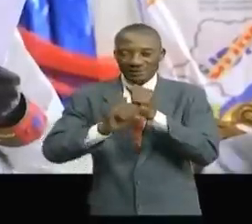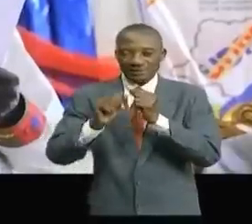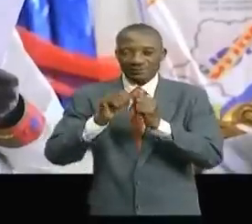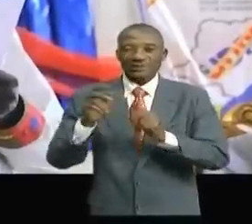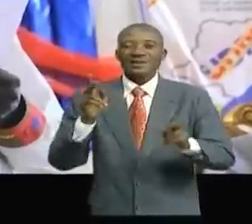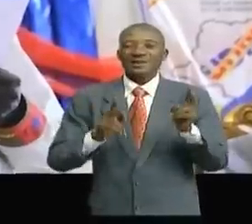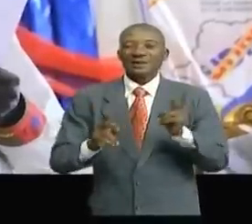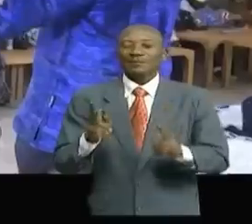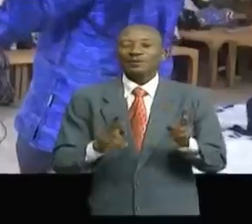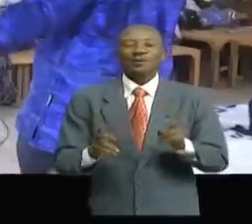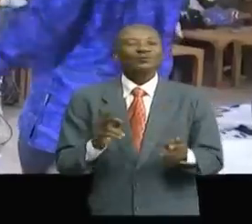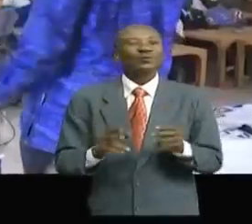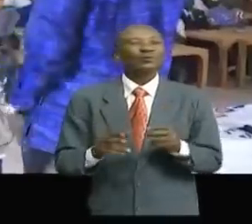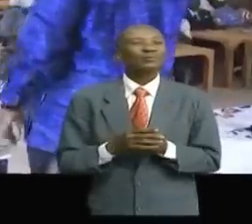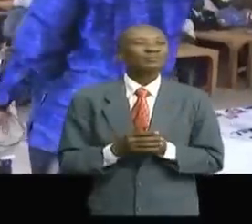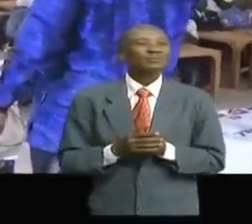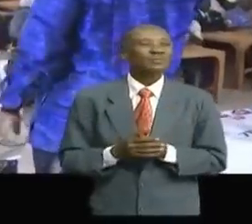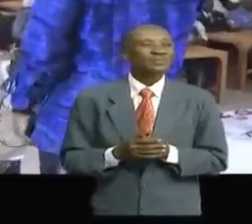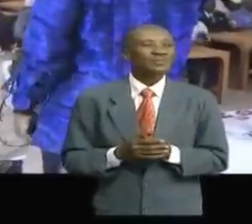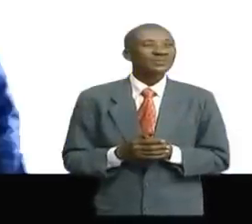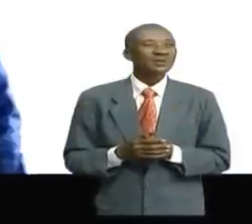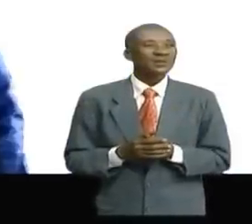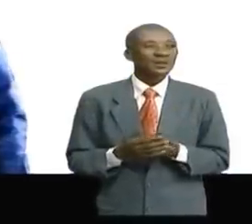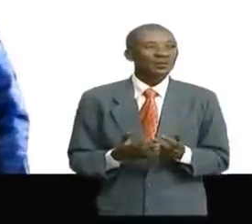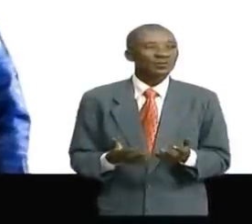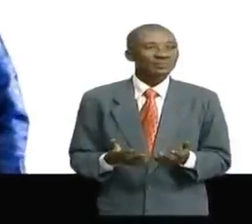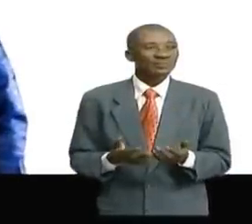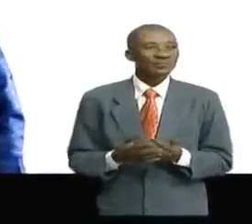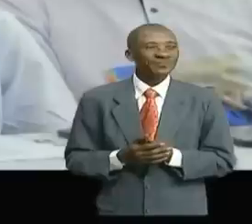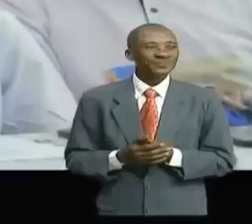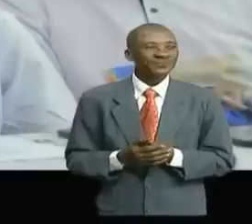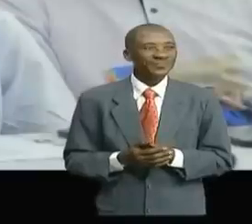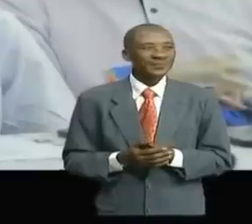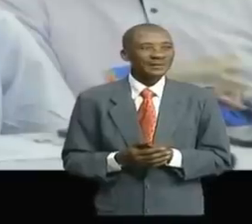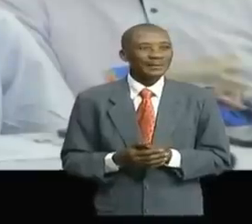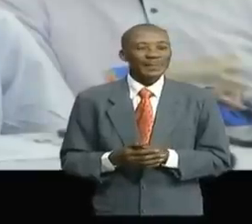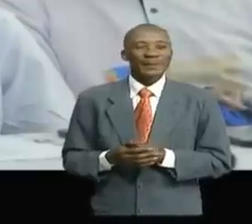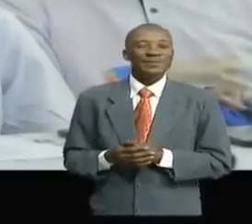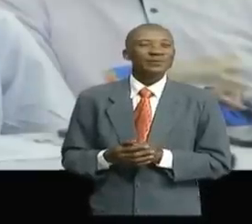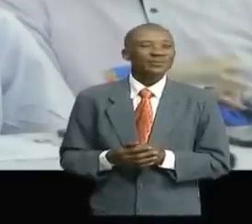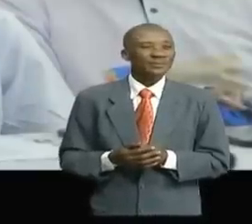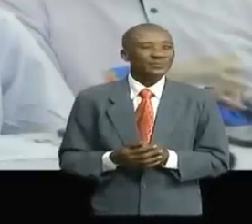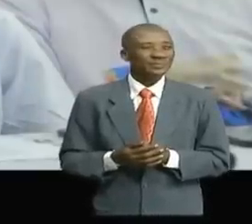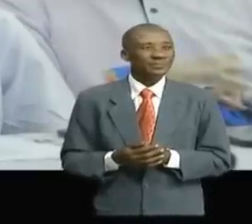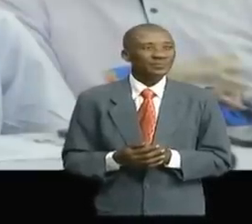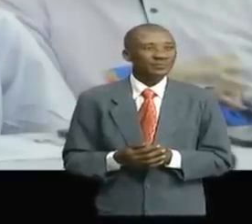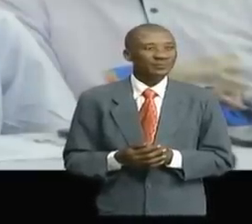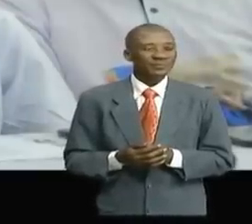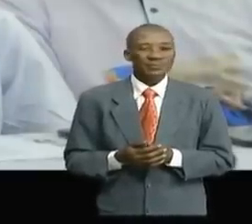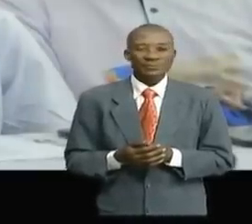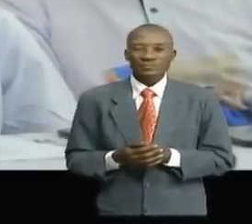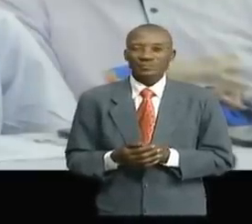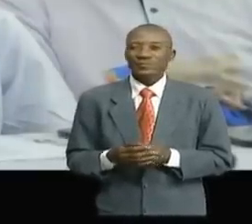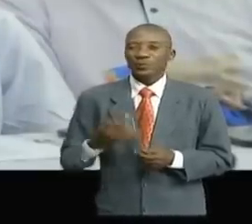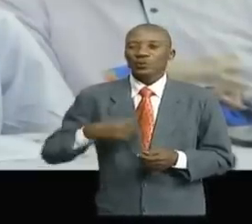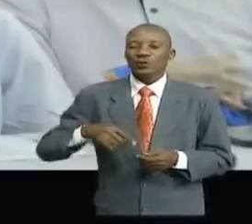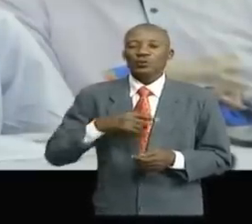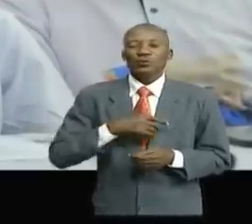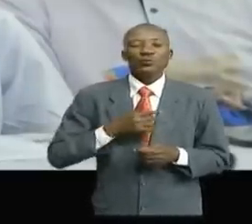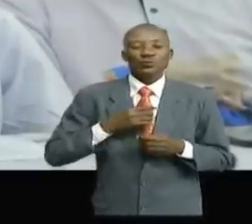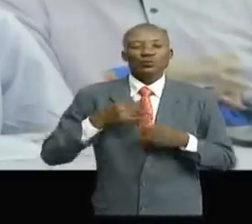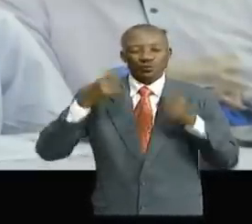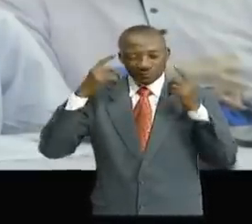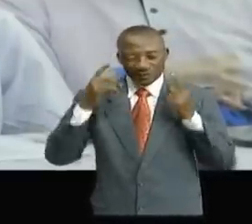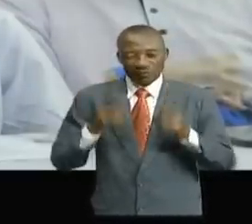province du Congo central, la fédération de l'UDPS Nord Kivu réagit. Soutenons toutes les décisions qui ont été prises dans